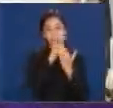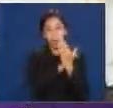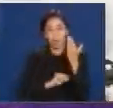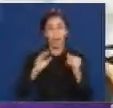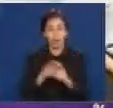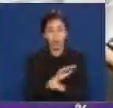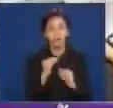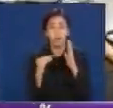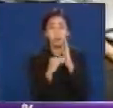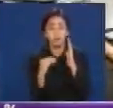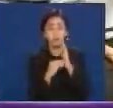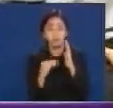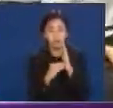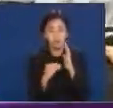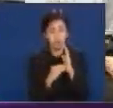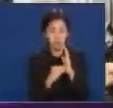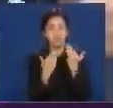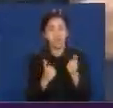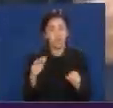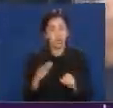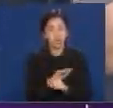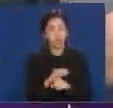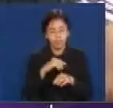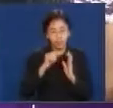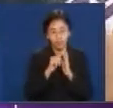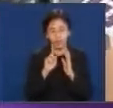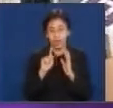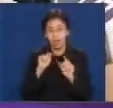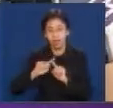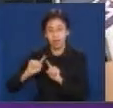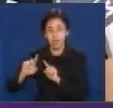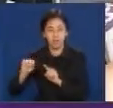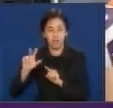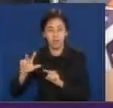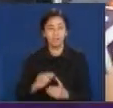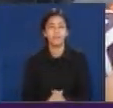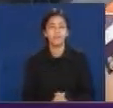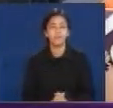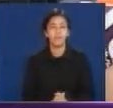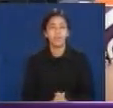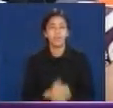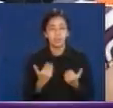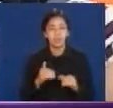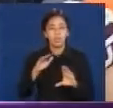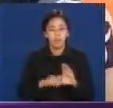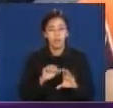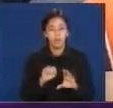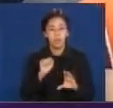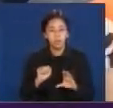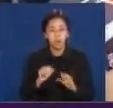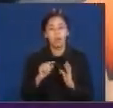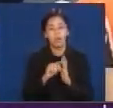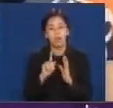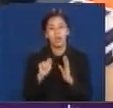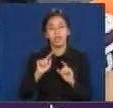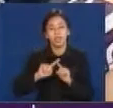ยเฉพาะกรุงเทพมหานครจะส่งครบทั้ง33เขตทางด้านพลเอกชัยสิทธิ์ชินวัตรตัดสินใจลงสมัครส.ส.เขต1จังหวั